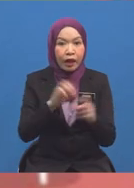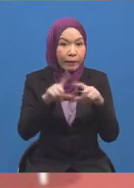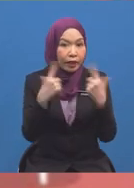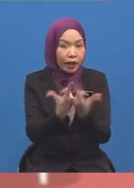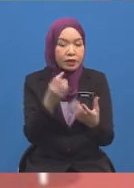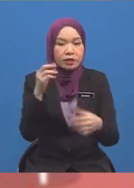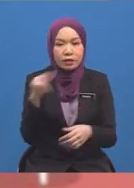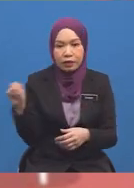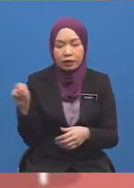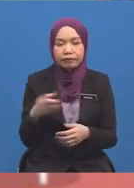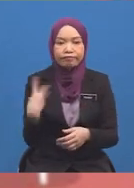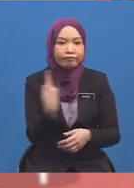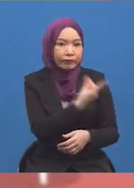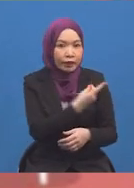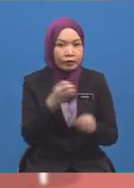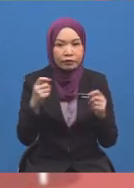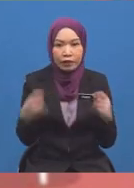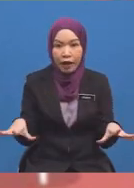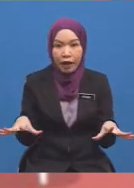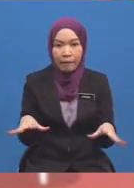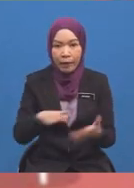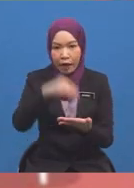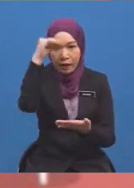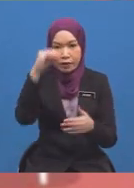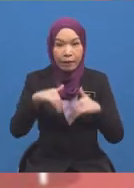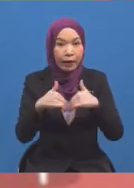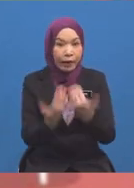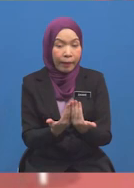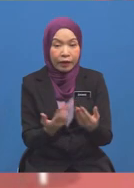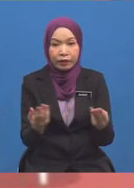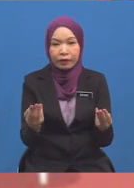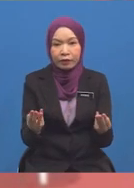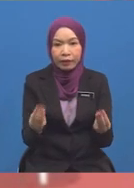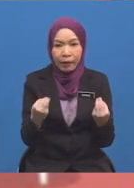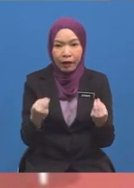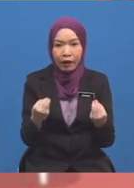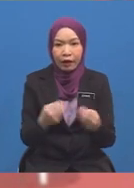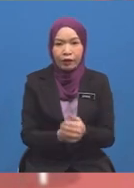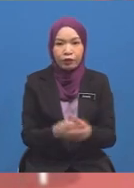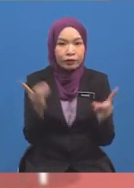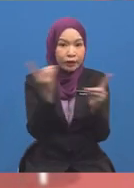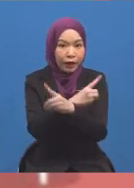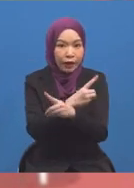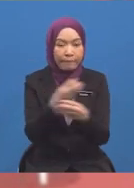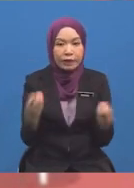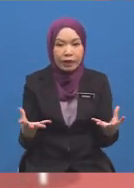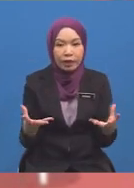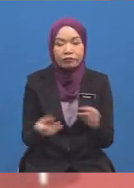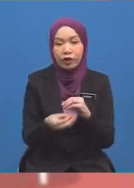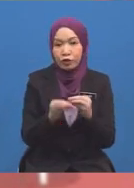nanti kita telah belajar Macam mane hendak darat pecahan